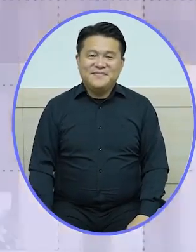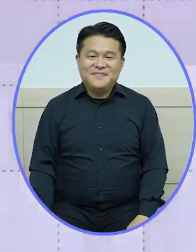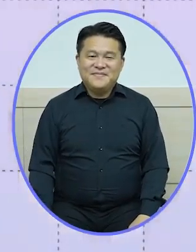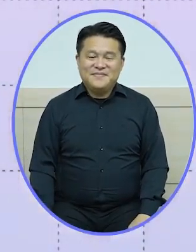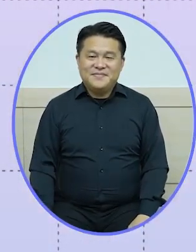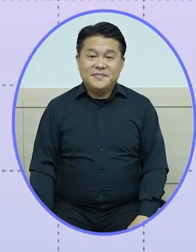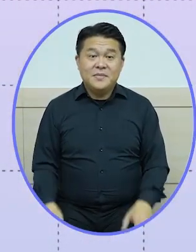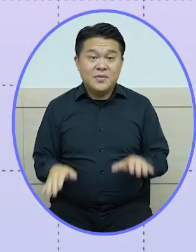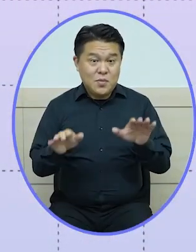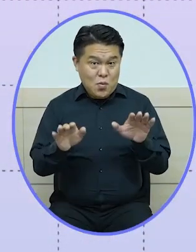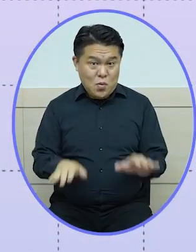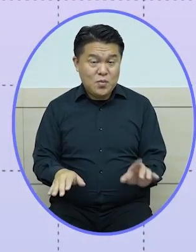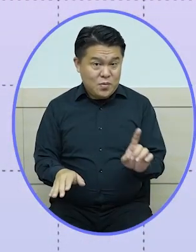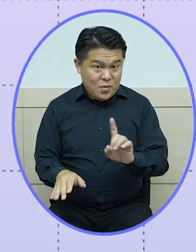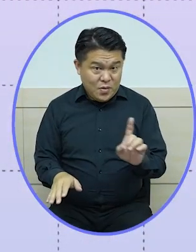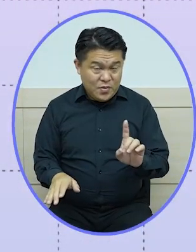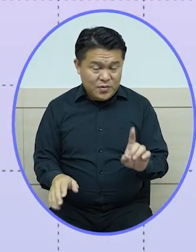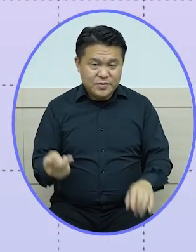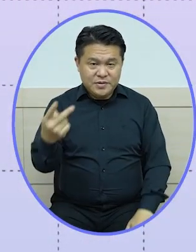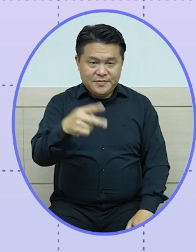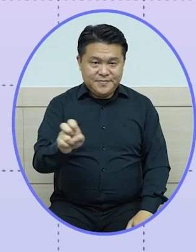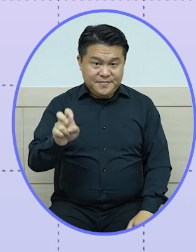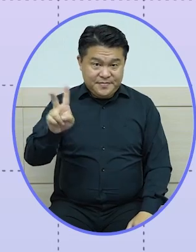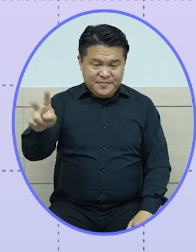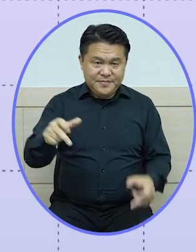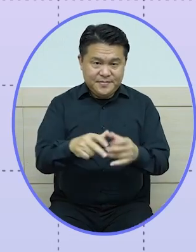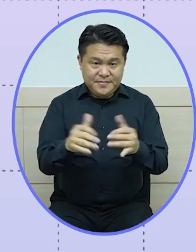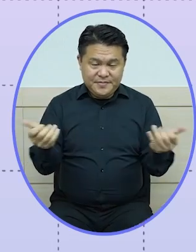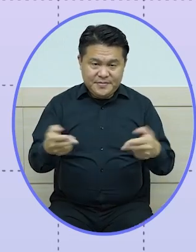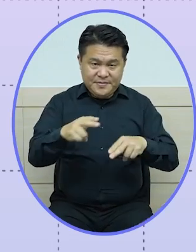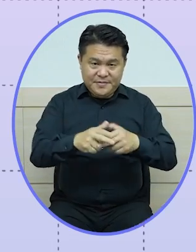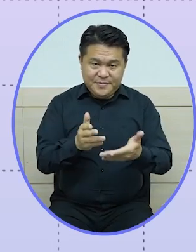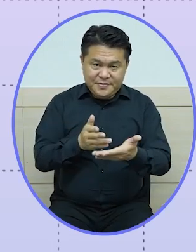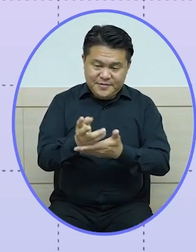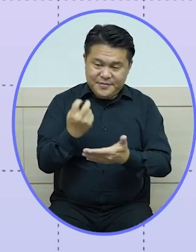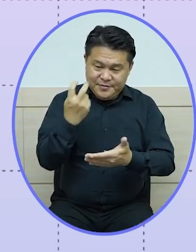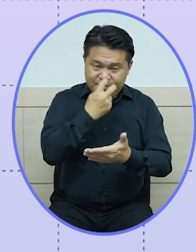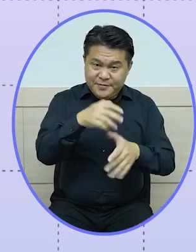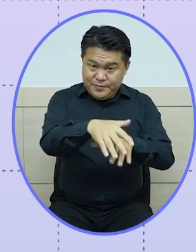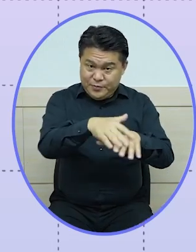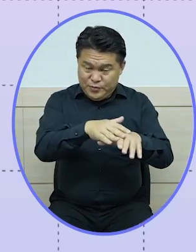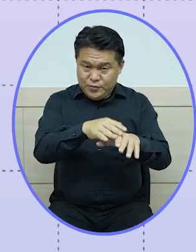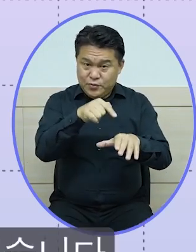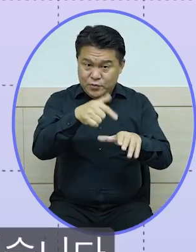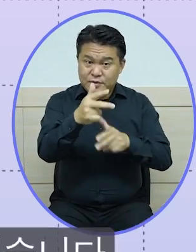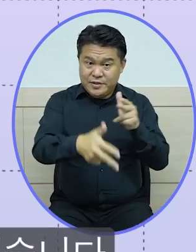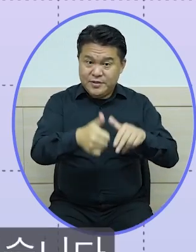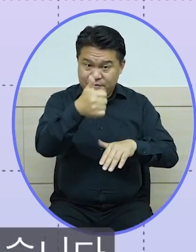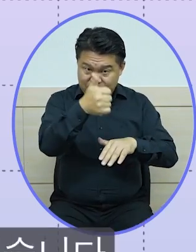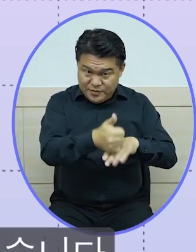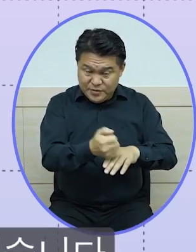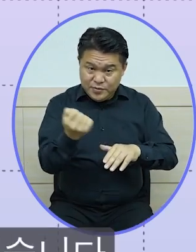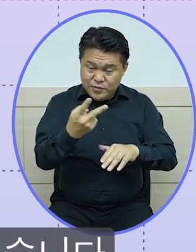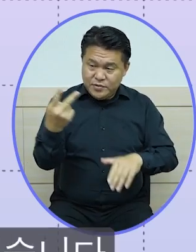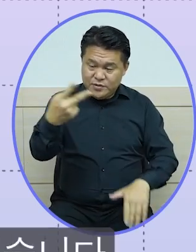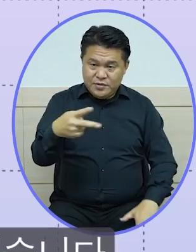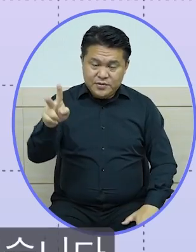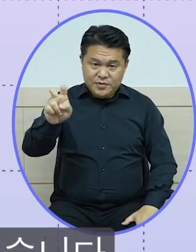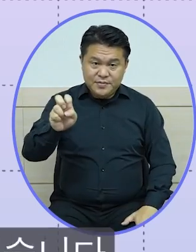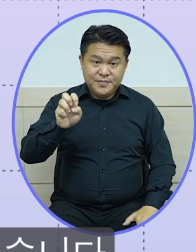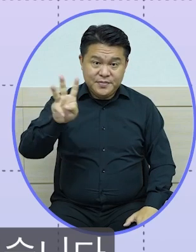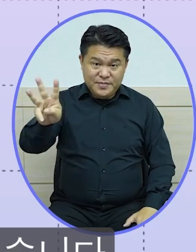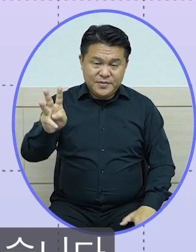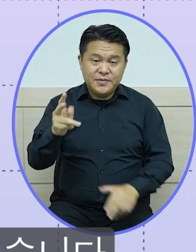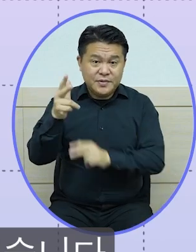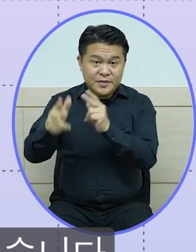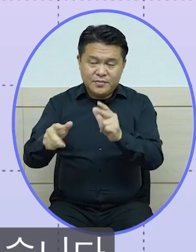네, 이번 시간에는 2022년 장애인 일자리 전문가리체계 구축 사업 성과와 2023년 주요 사업에